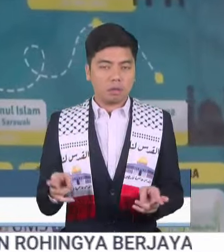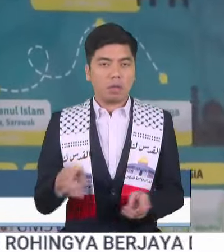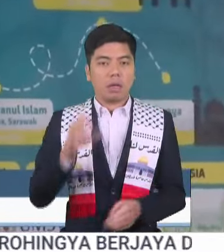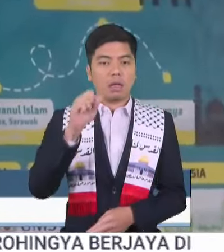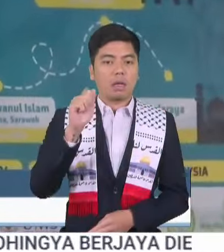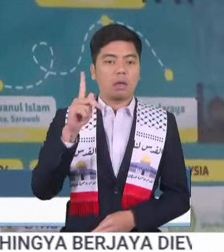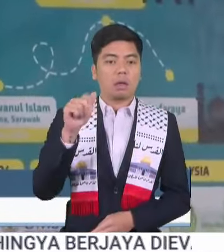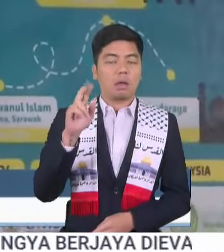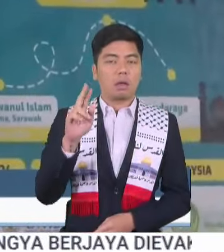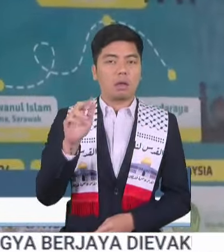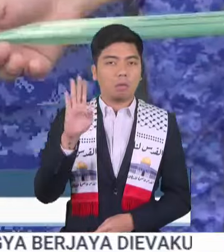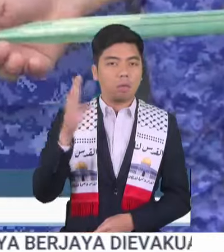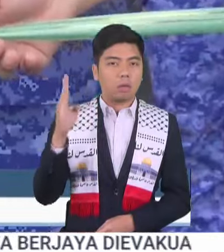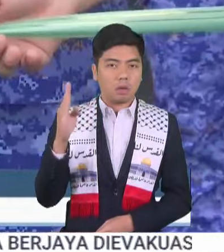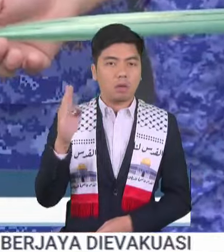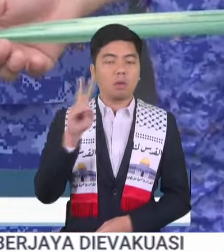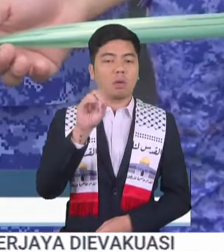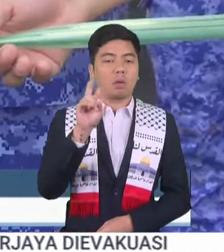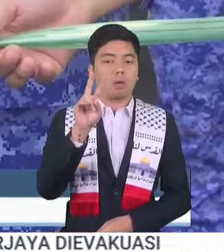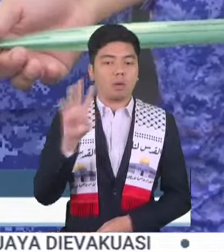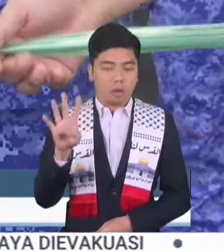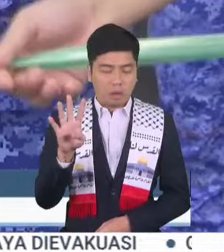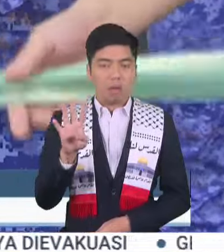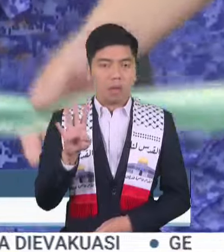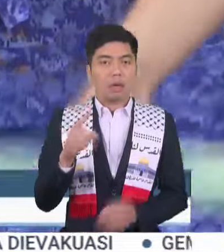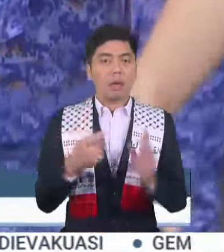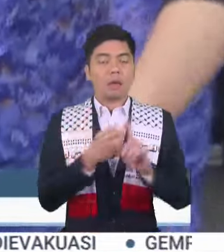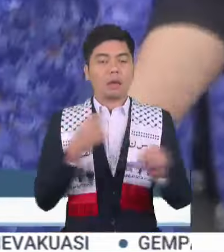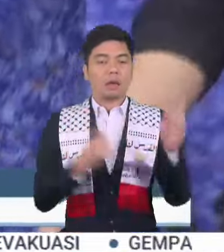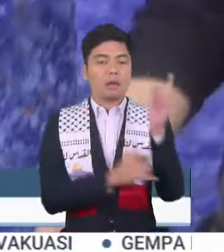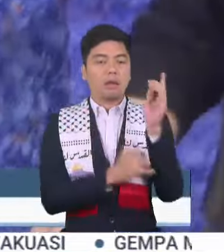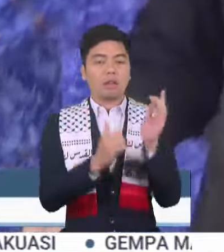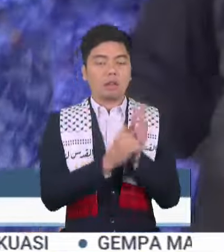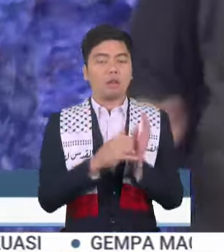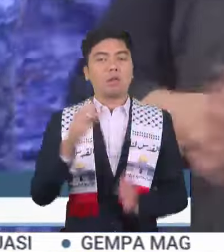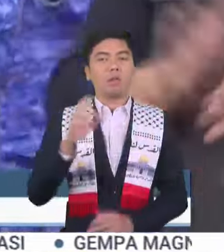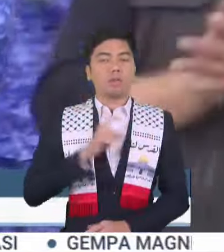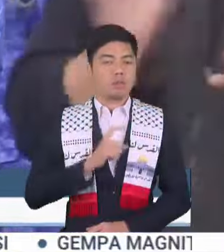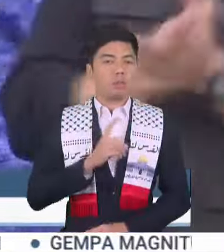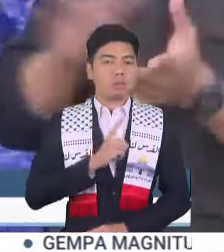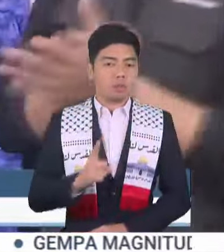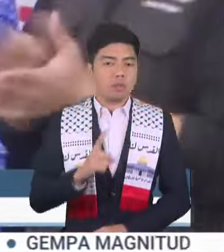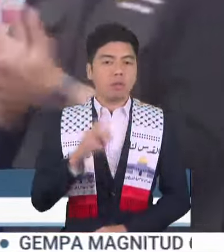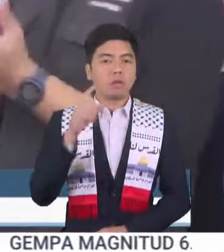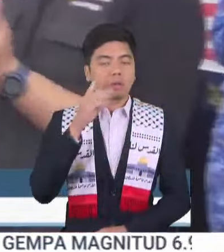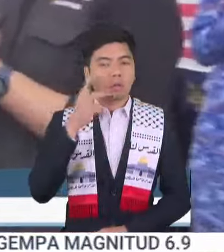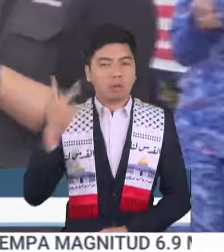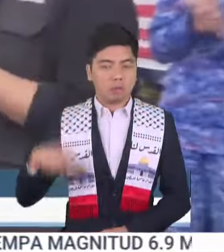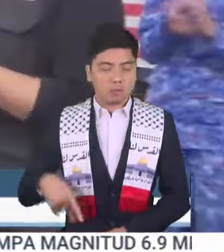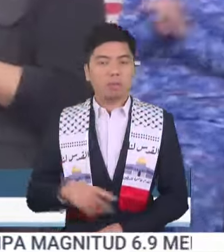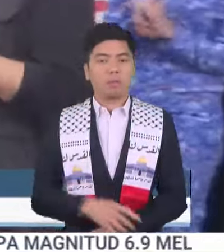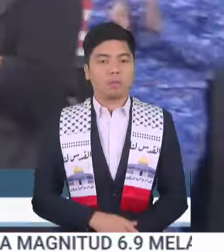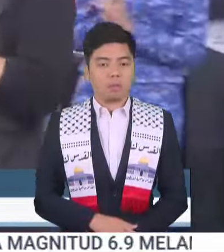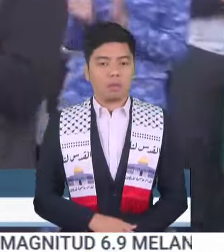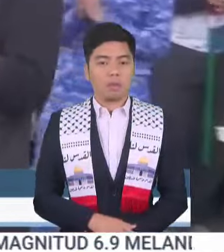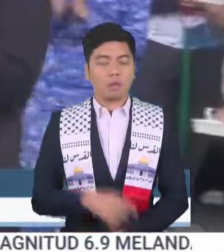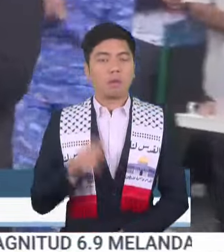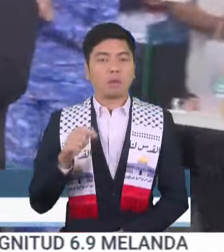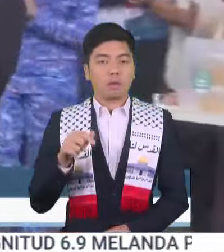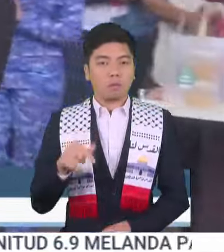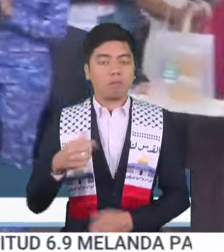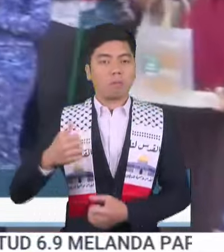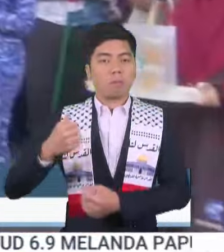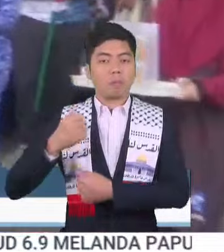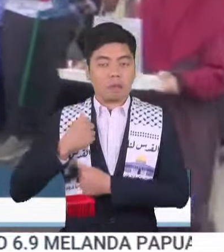Sangsaka Biru 2024 anjuran Yayasan Kebajikan Muslim My Fun Action di Kuching. Dalam pada itu, beliau berkata